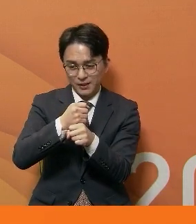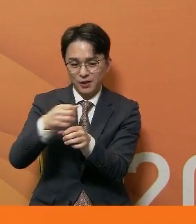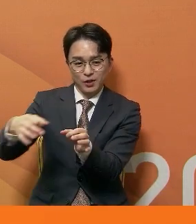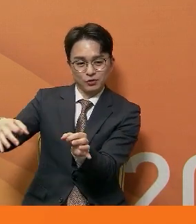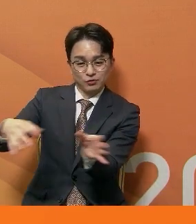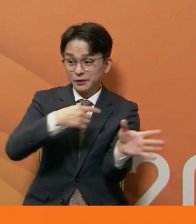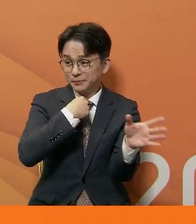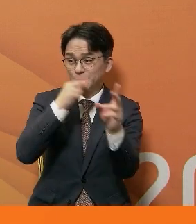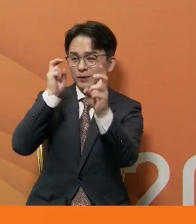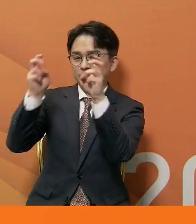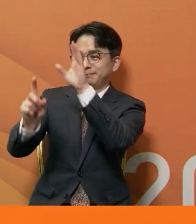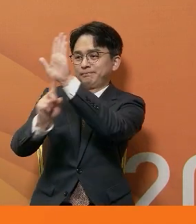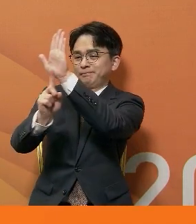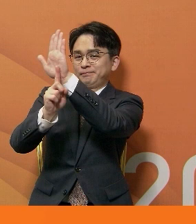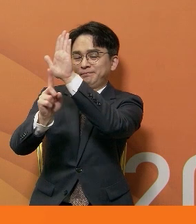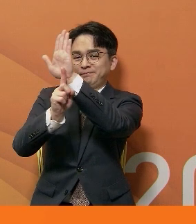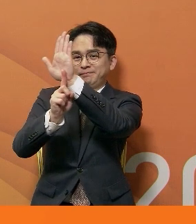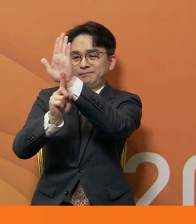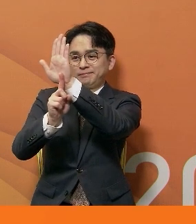추천을 하는 것입니다